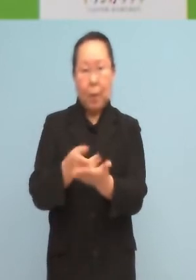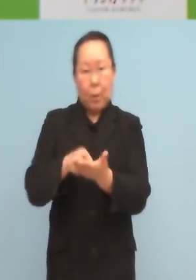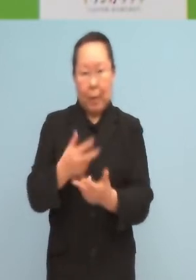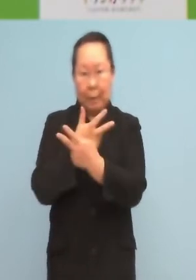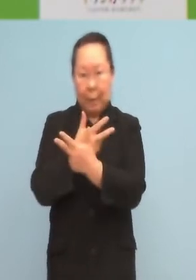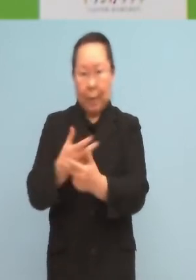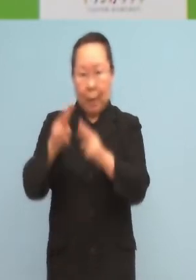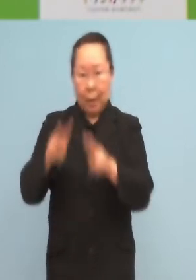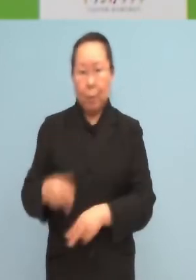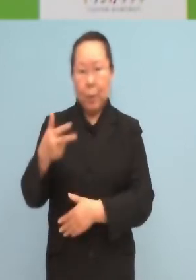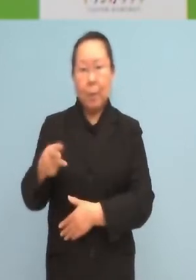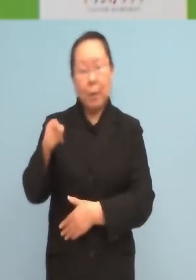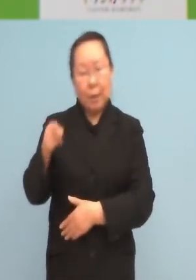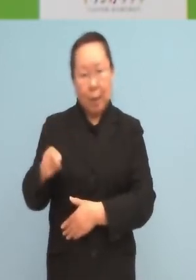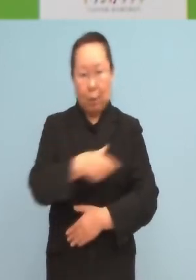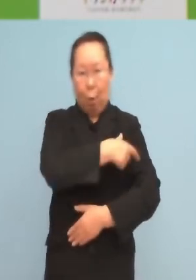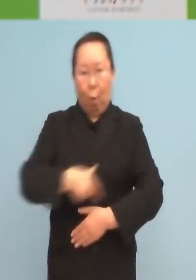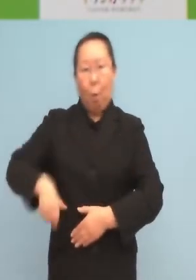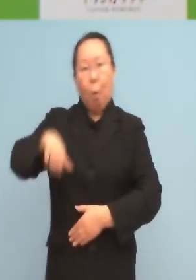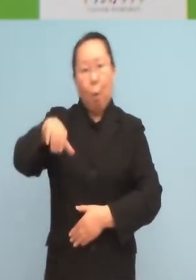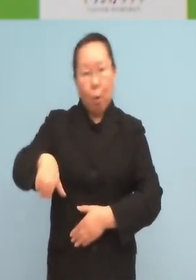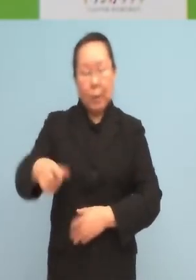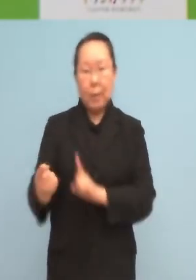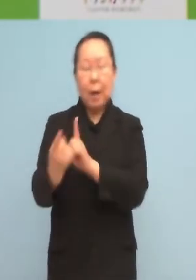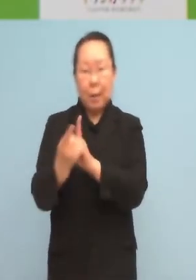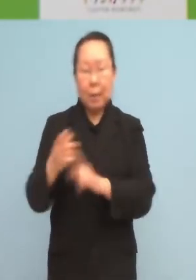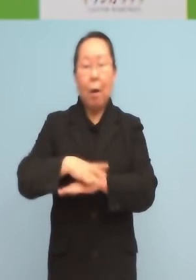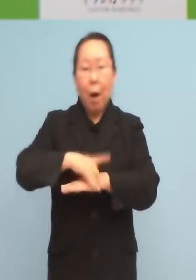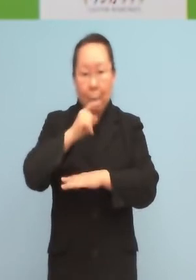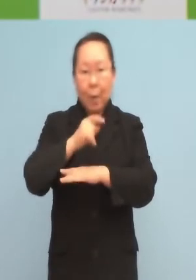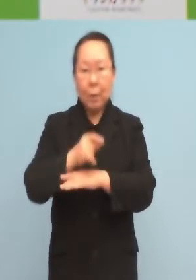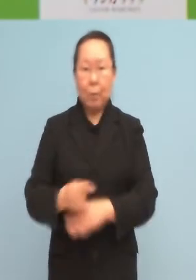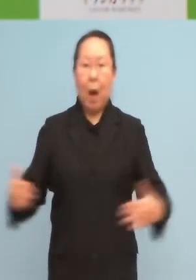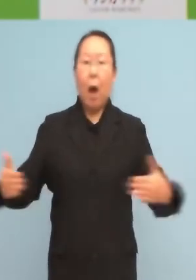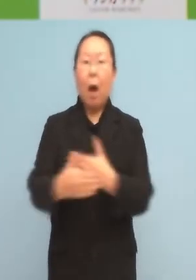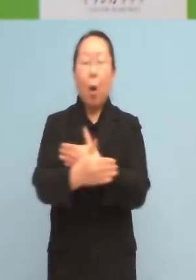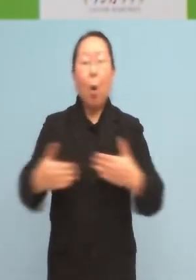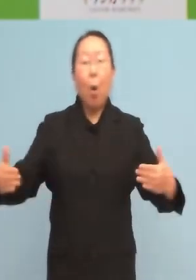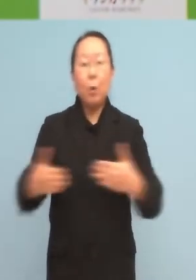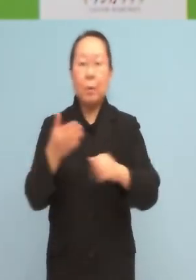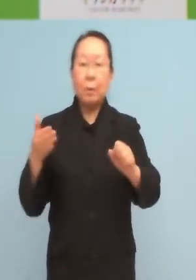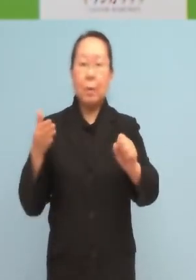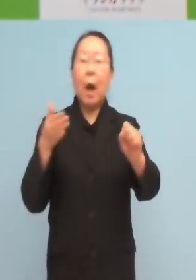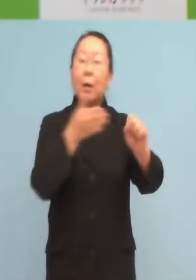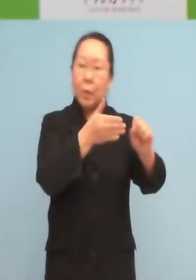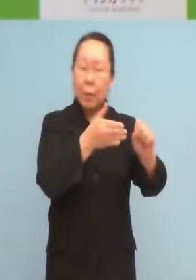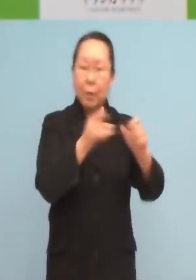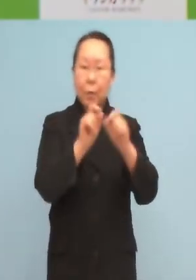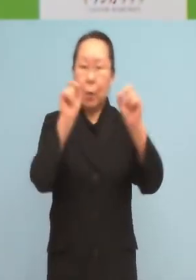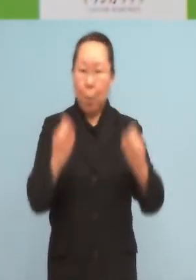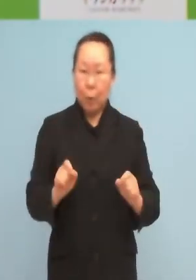広島市さんの候補地に対しては、まずやっぱり交通アクセスの問題が重要でありますので